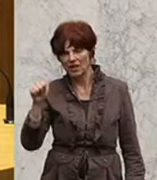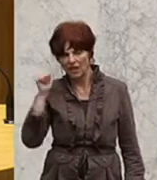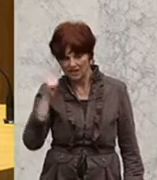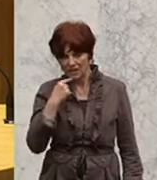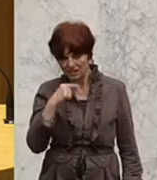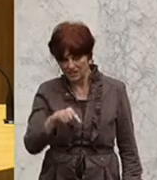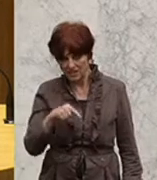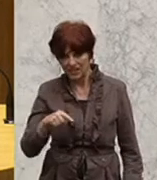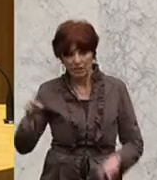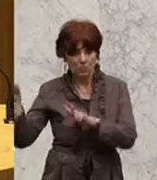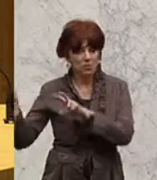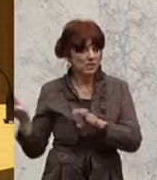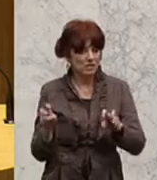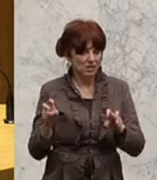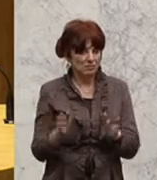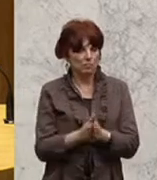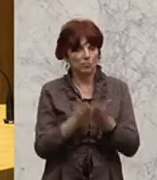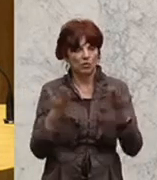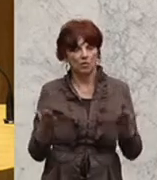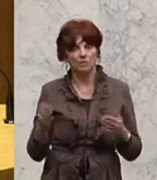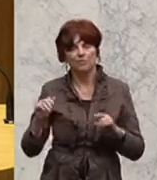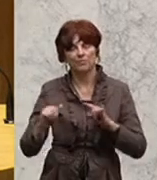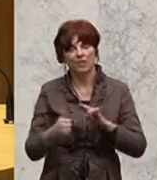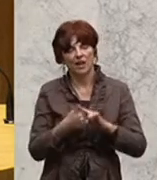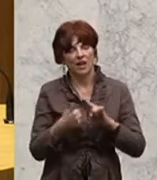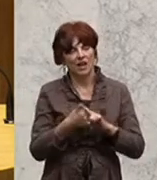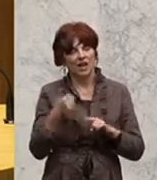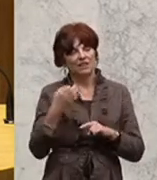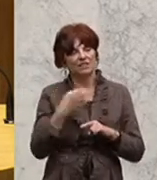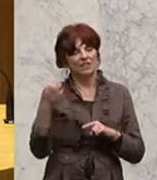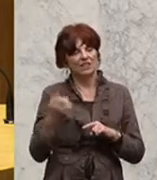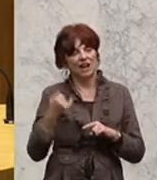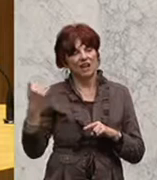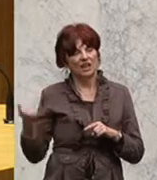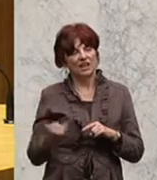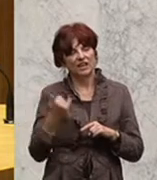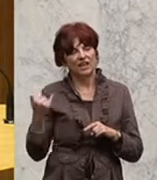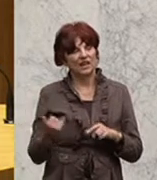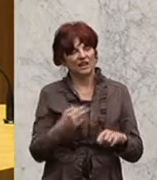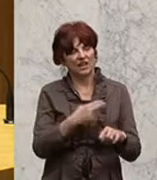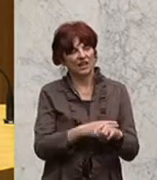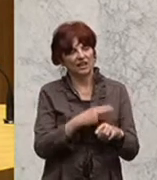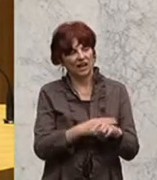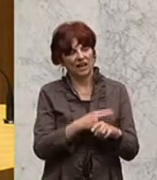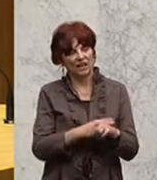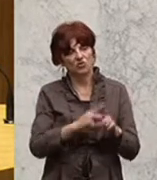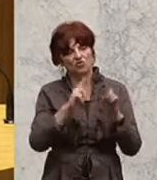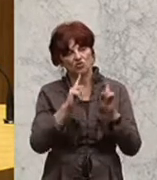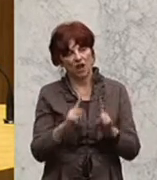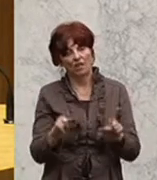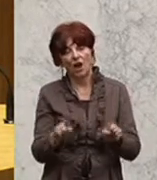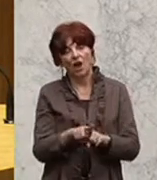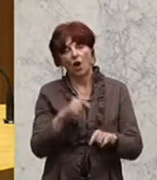zitiere wörtlich. Der erste Tag jedes Krankenstandes, auch bei Arbeitsunfall,